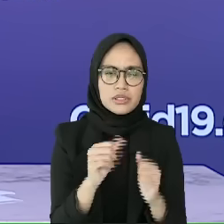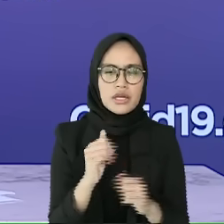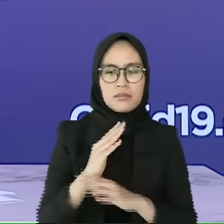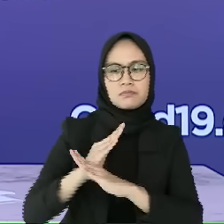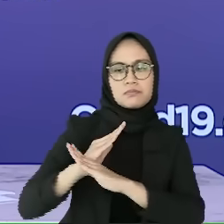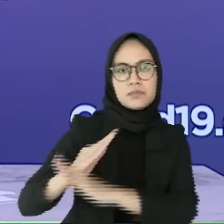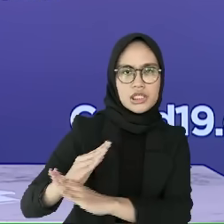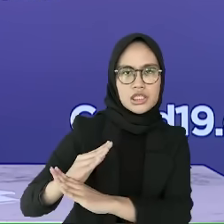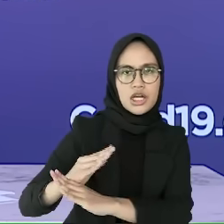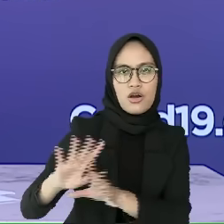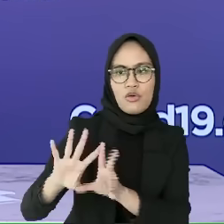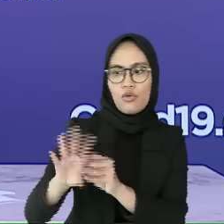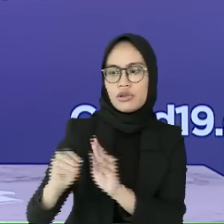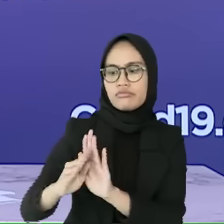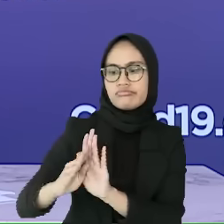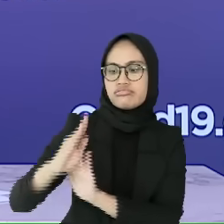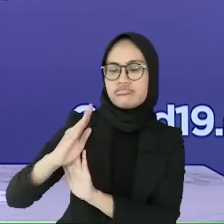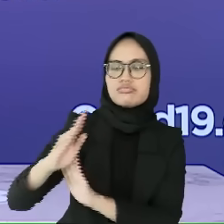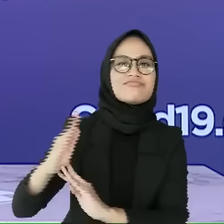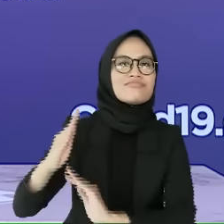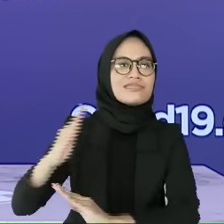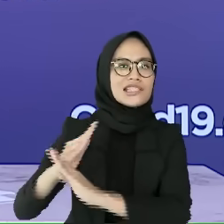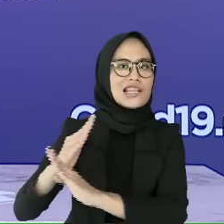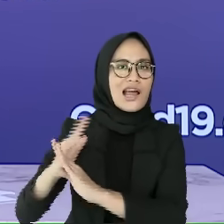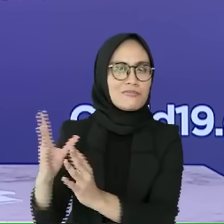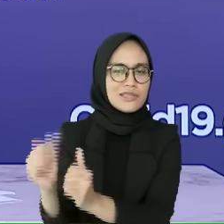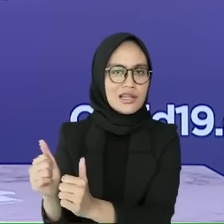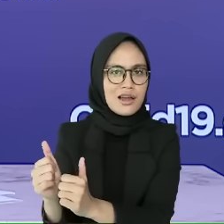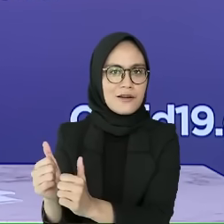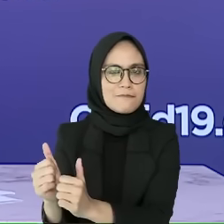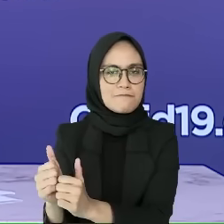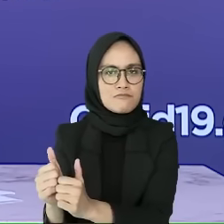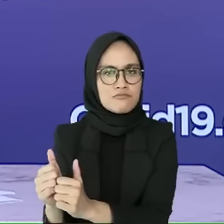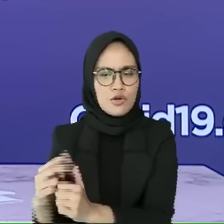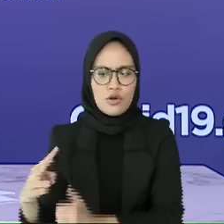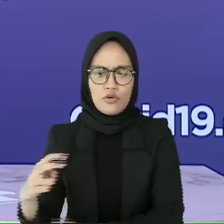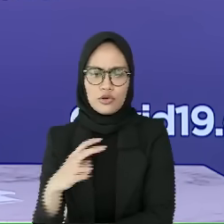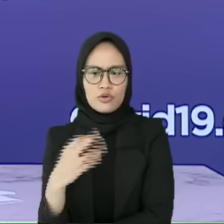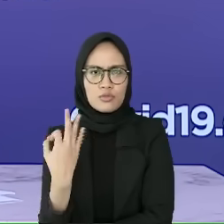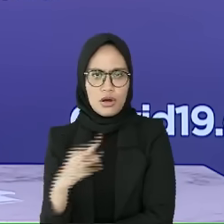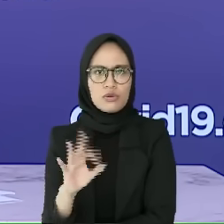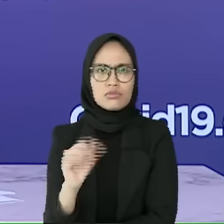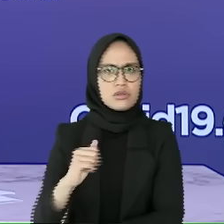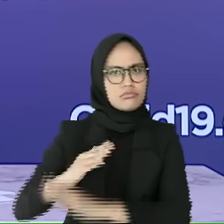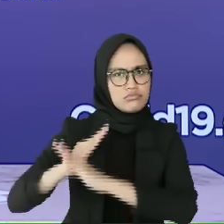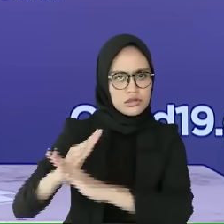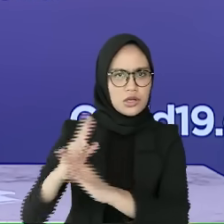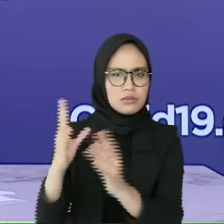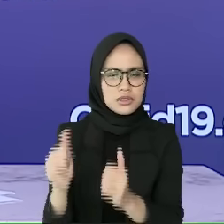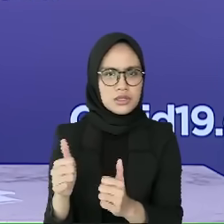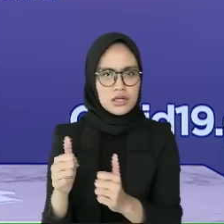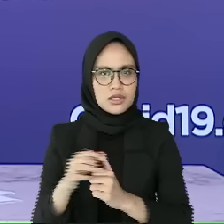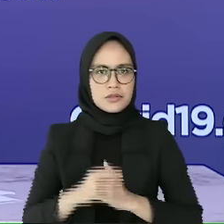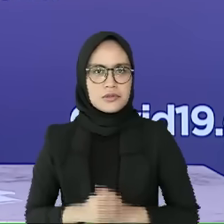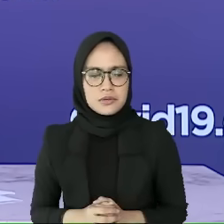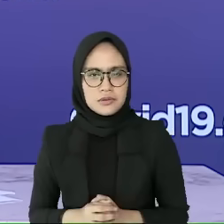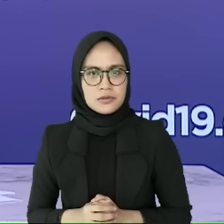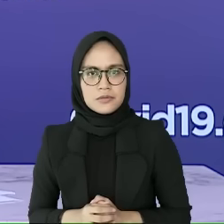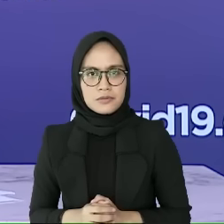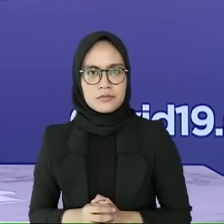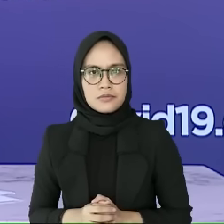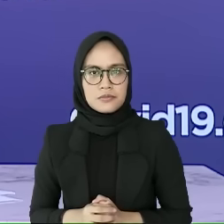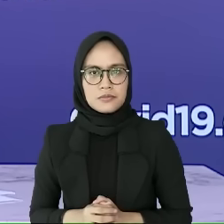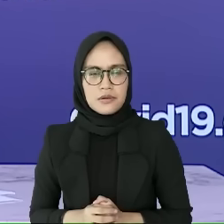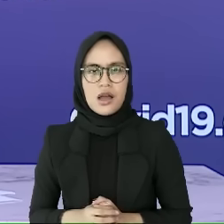lonjakan kasus akibat importasi kasus dengan varian baru, dengan catatan upaya antisipatif dilakukan